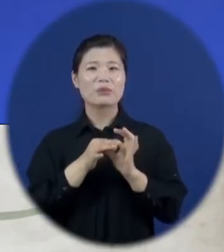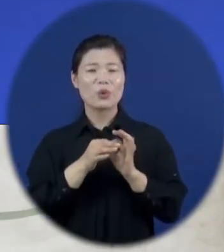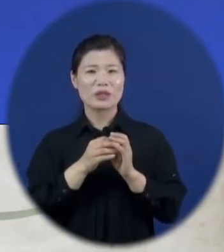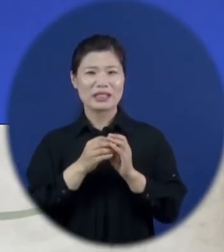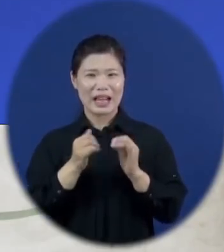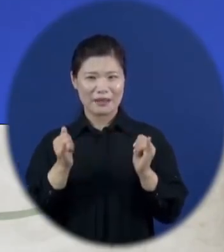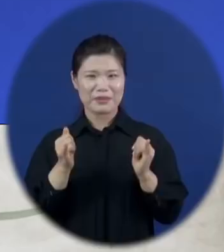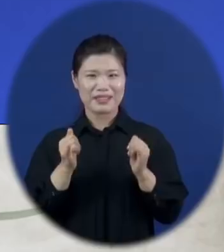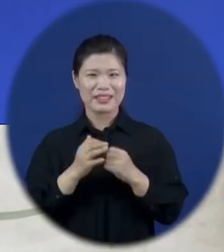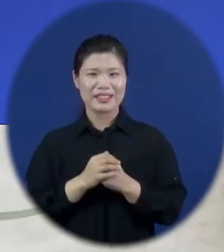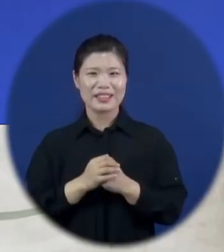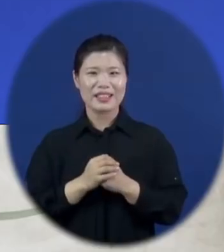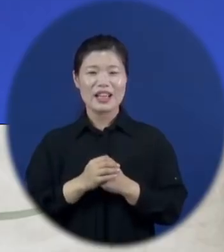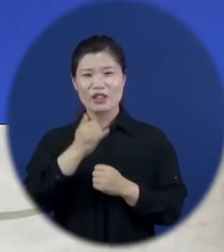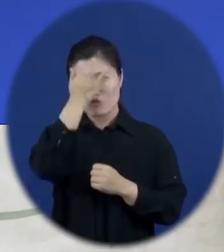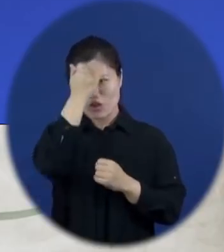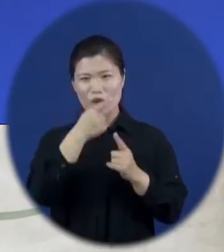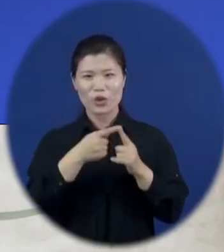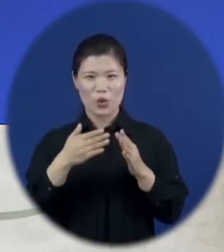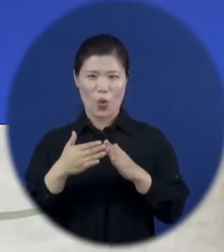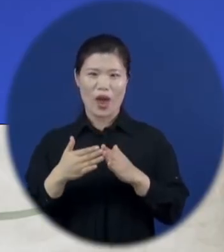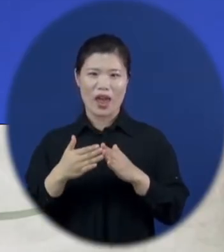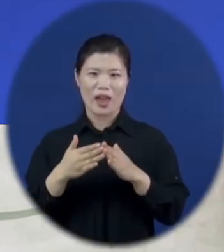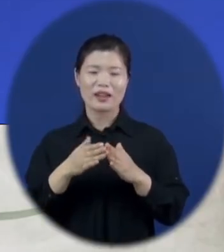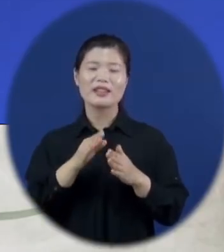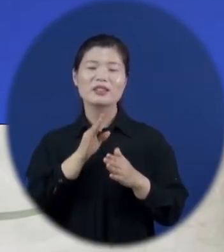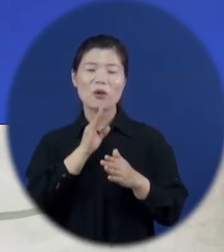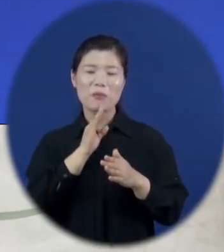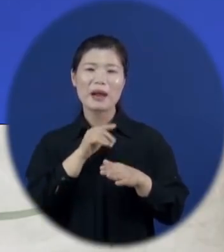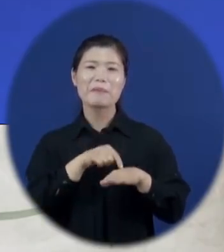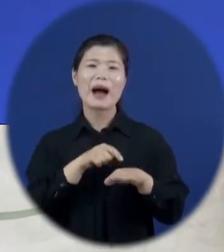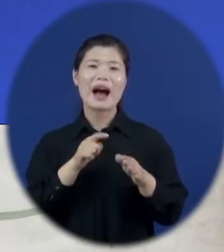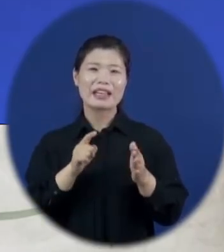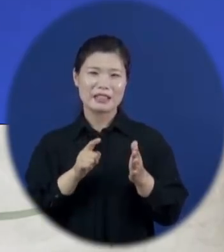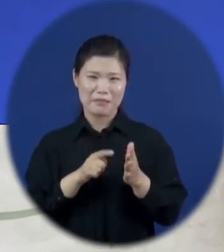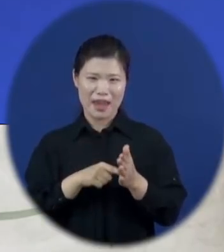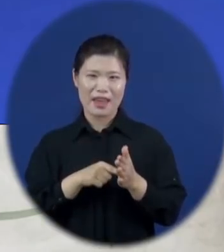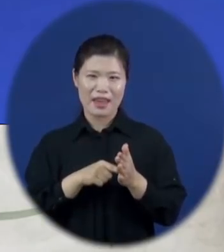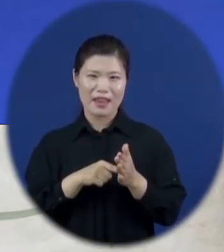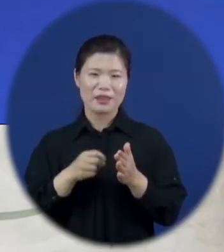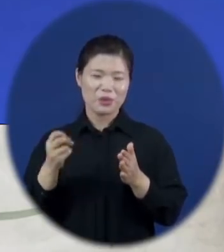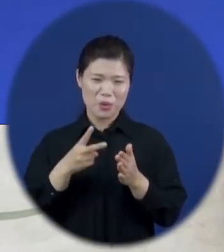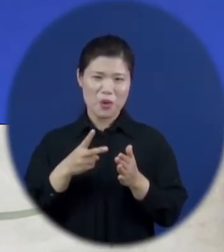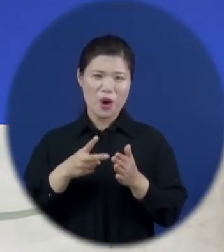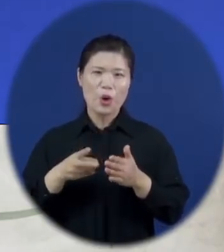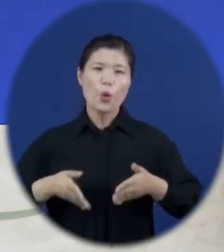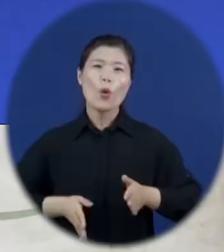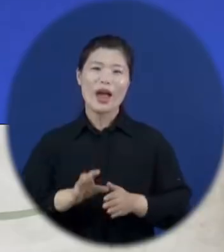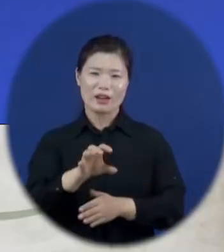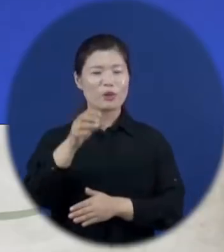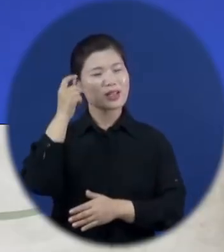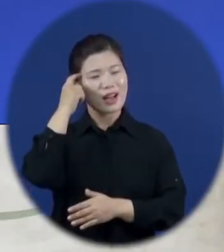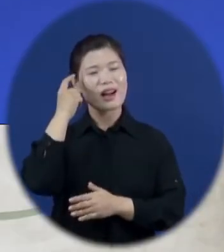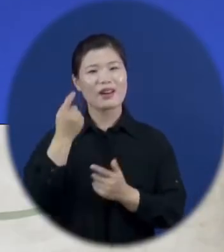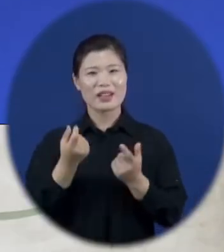교인들은 충현교회를 우리 교단의 마음, 우리 교단의 고향으로 아마 생각할